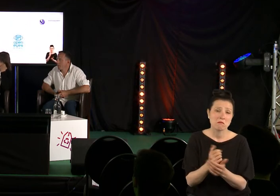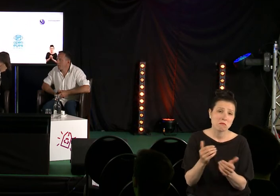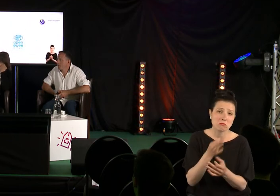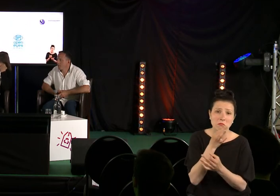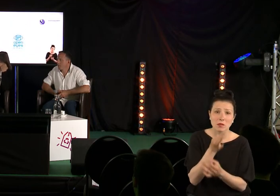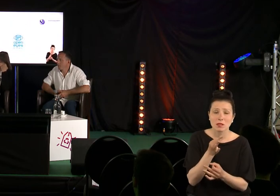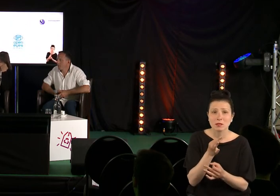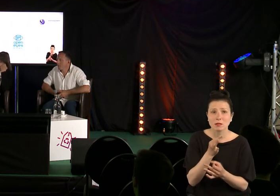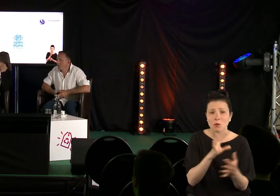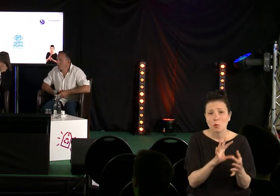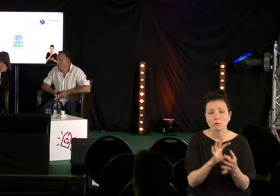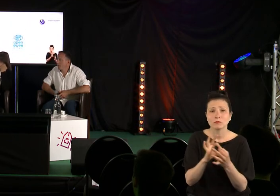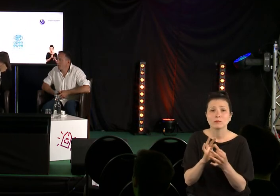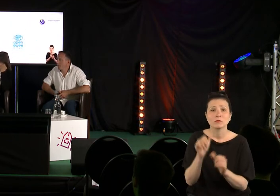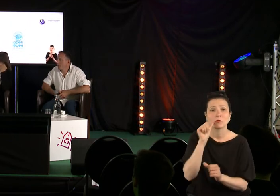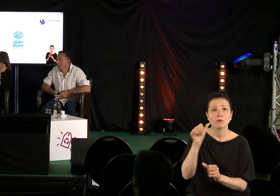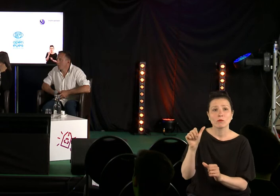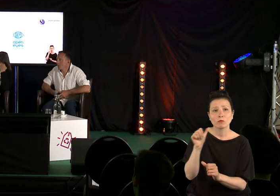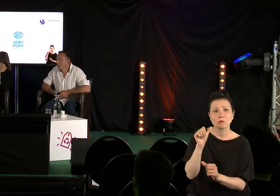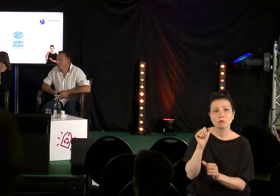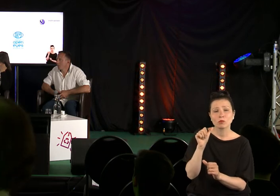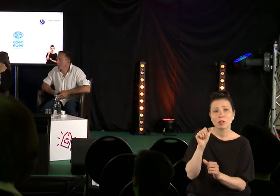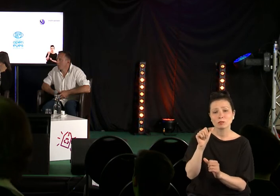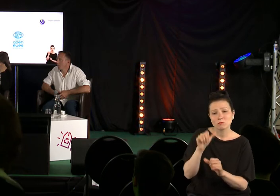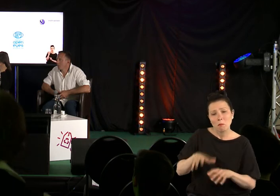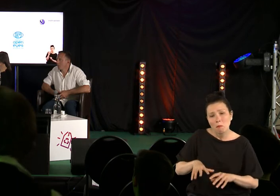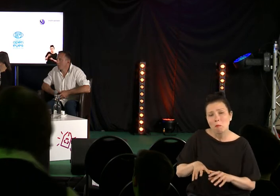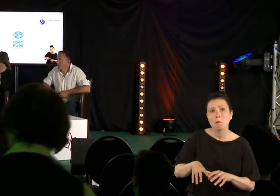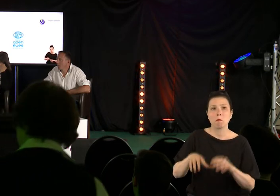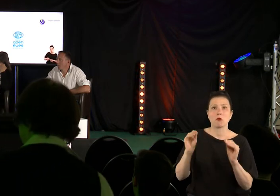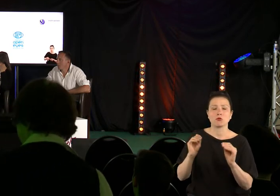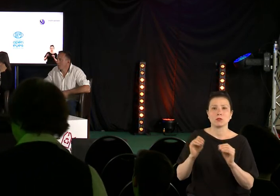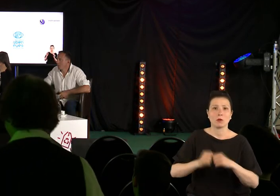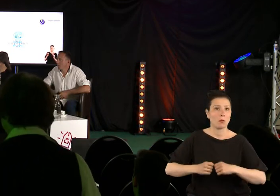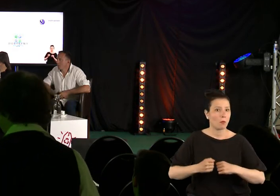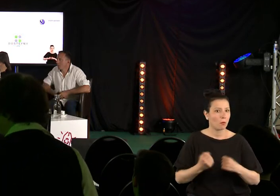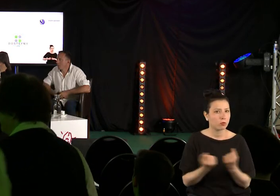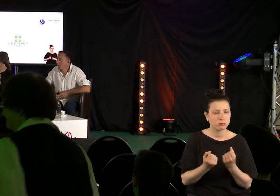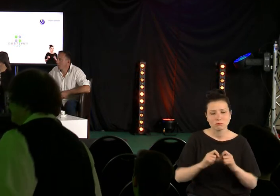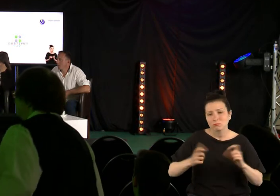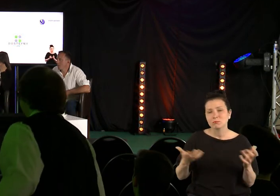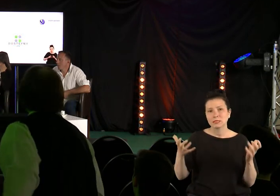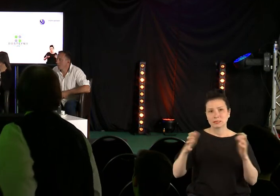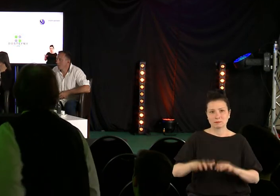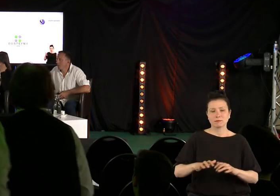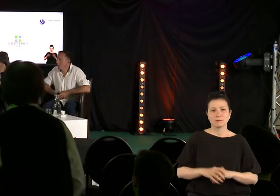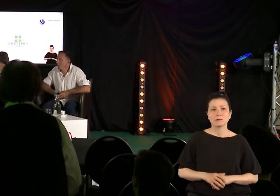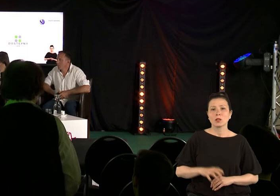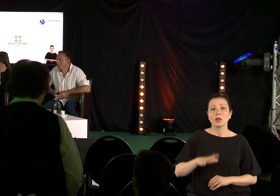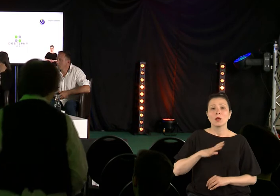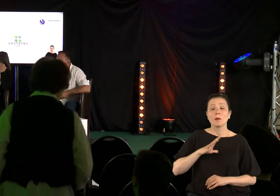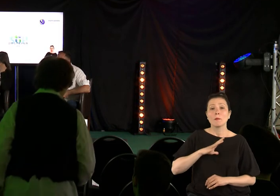pytanie łączące się z wczorajszym hitchcockowskim rozpoczęciem całego sympozjum, to znaczy